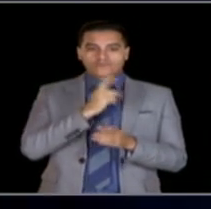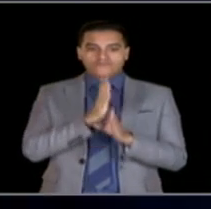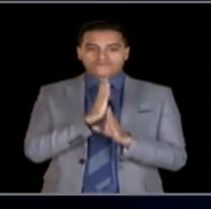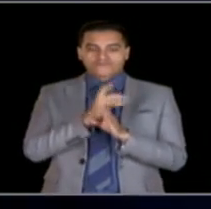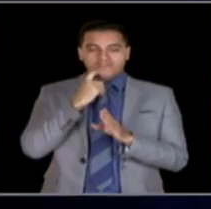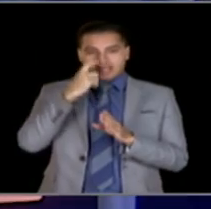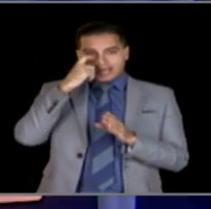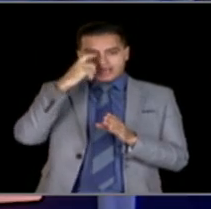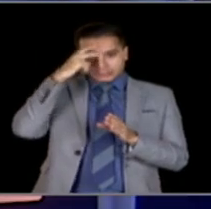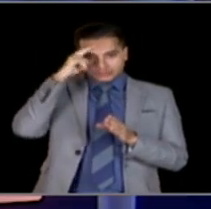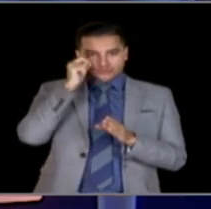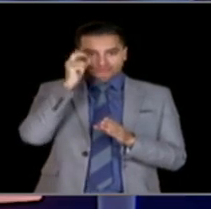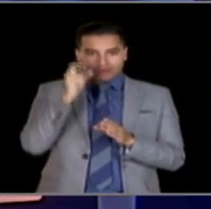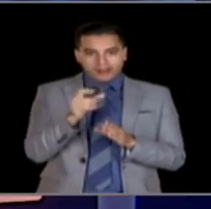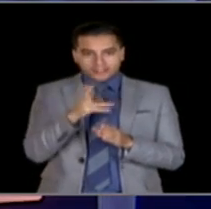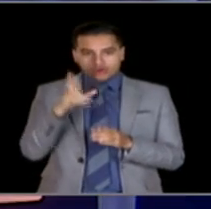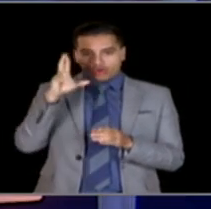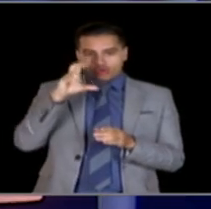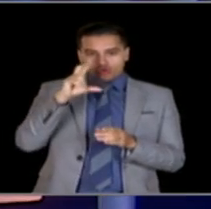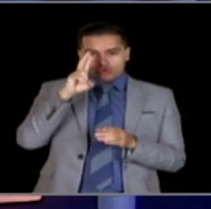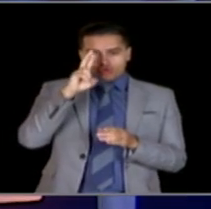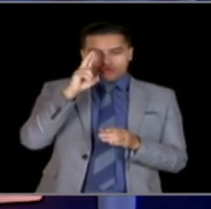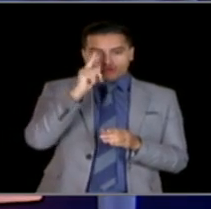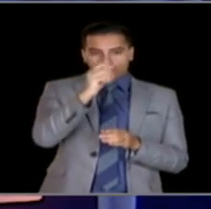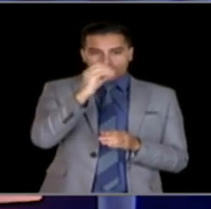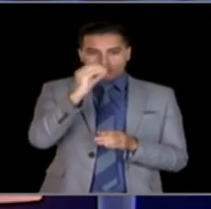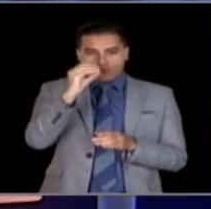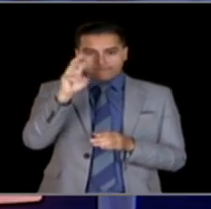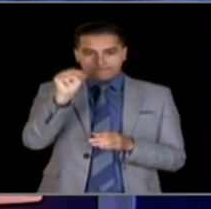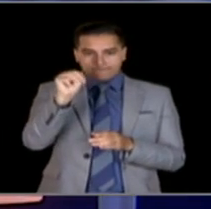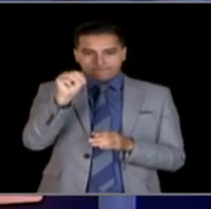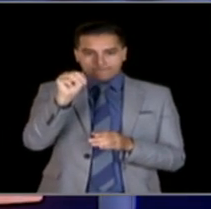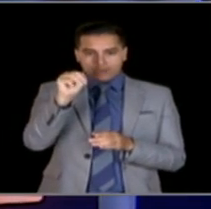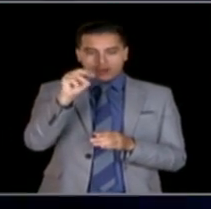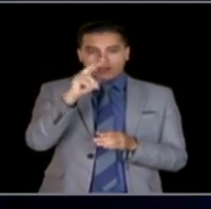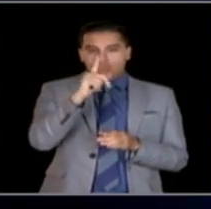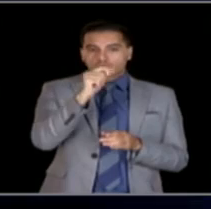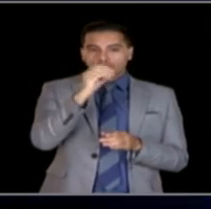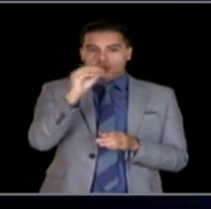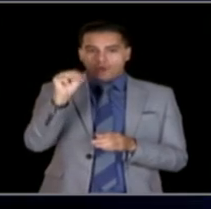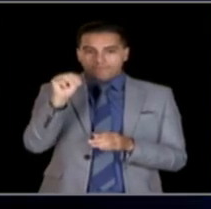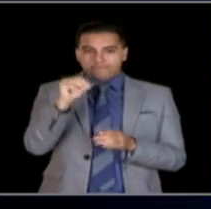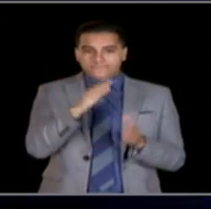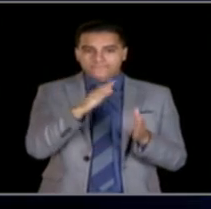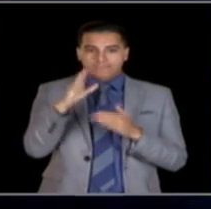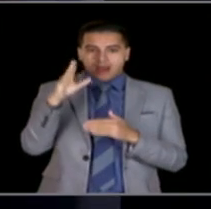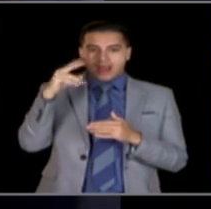أنت شفت الفيلم؟ آه شفته، بس أنا مش متأكد هو جيمس دونيفن ده البطل ولا الشخص التاني اللي هو